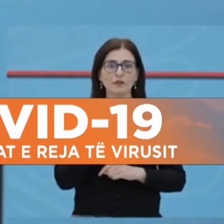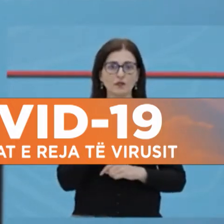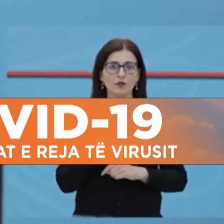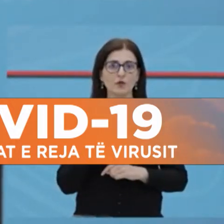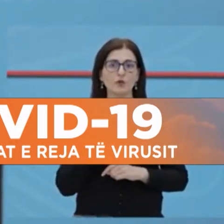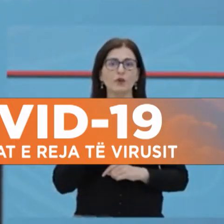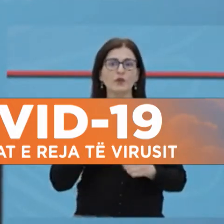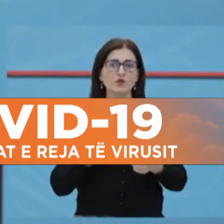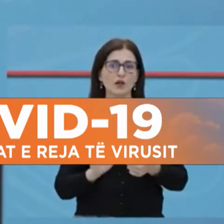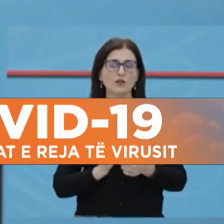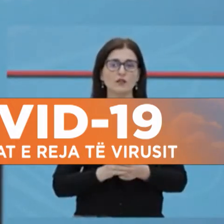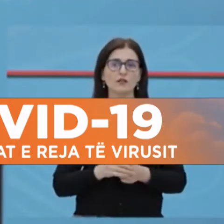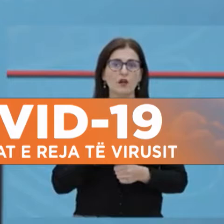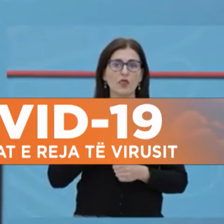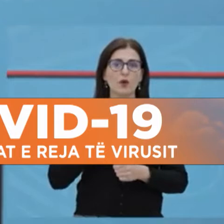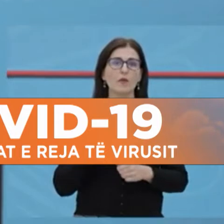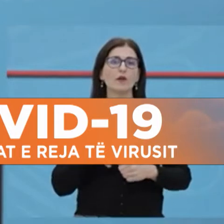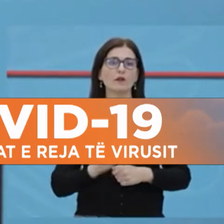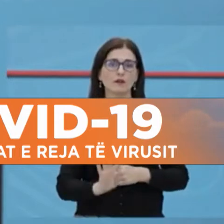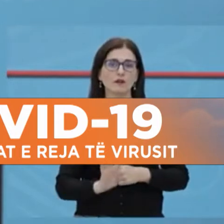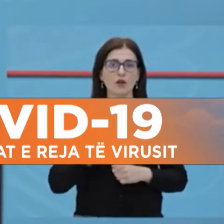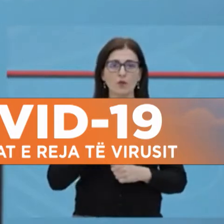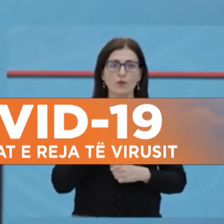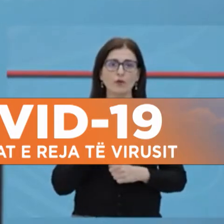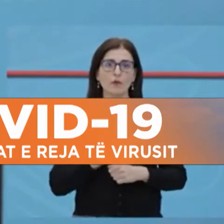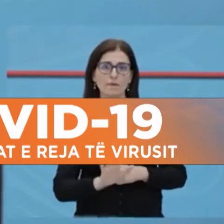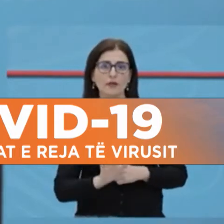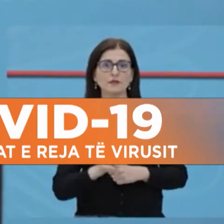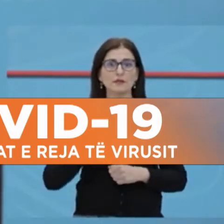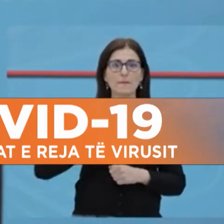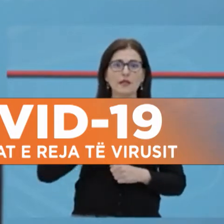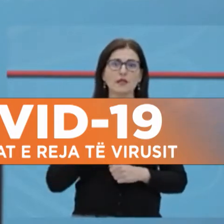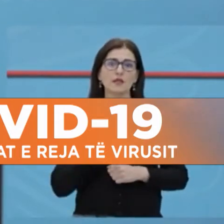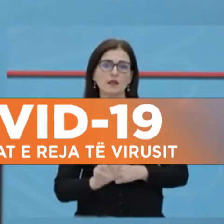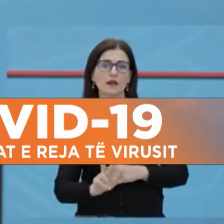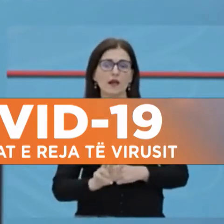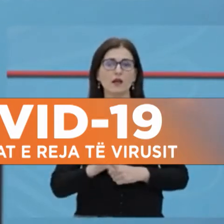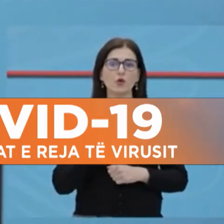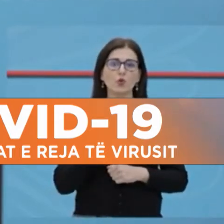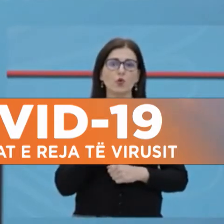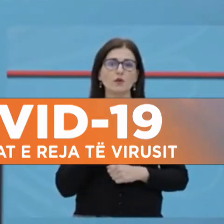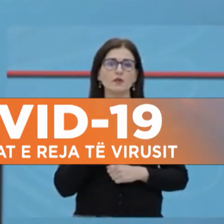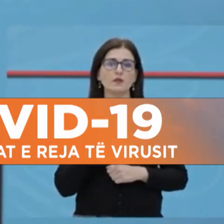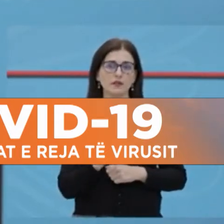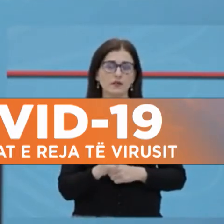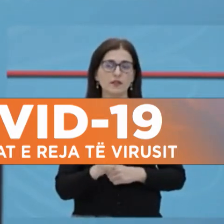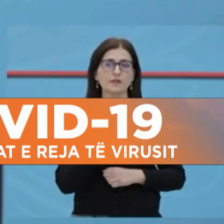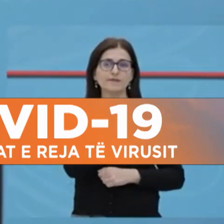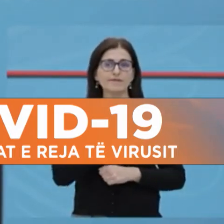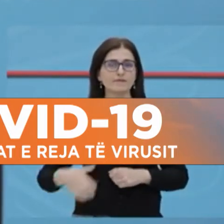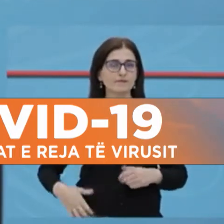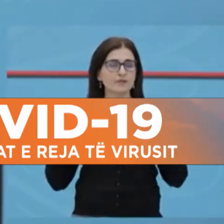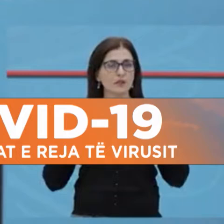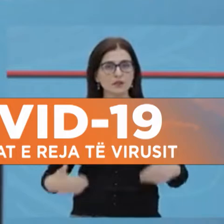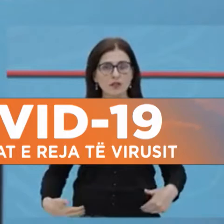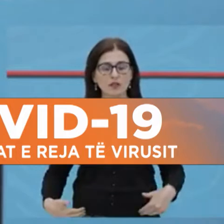Berat 2, Has 13 raste, Kruj 6, Tropoj 4, Puk 5, Mirdit